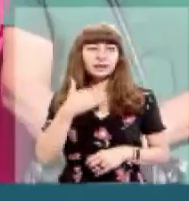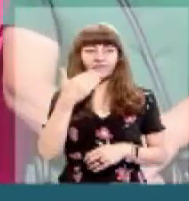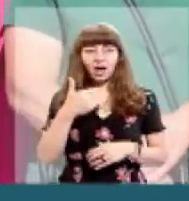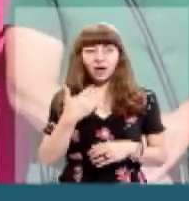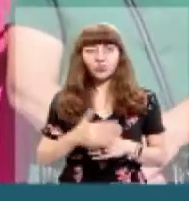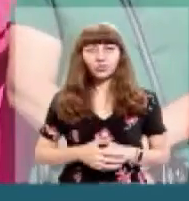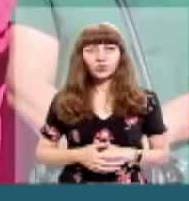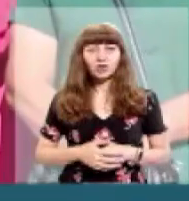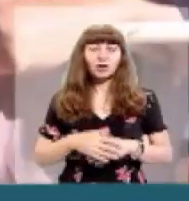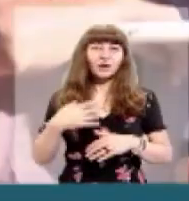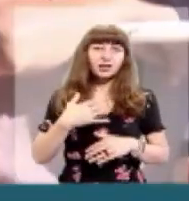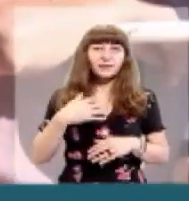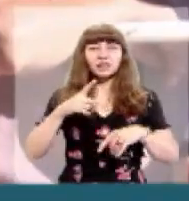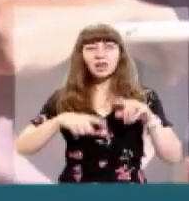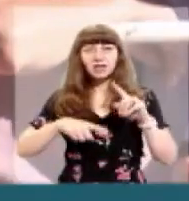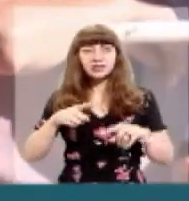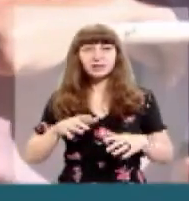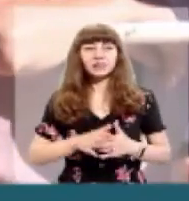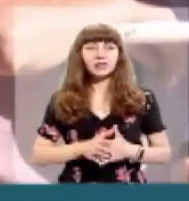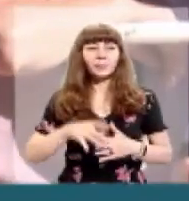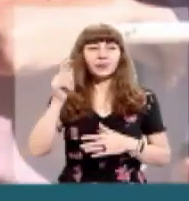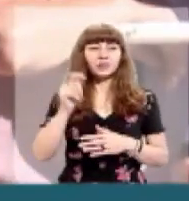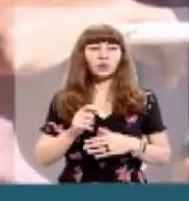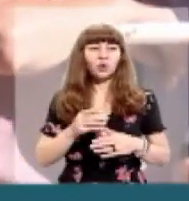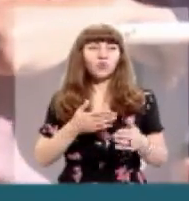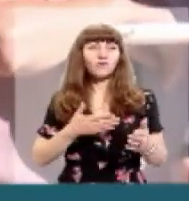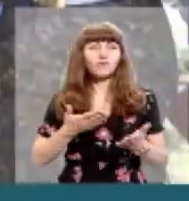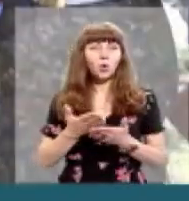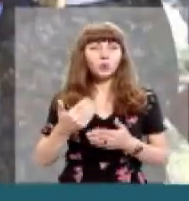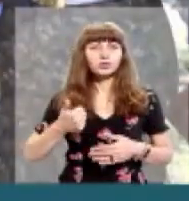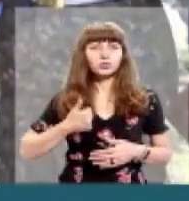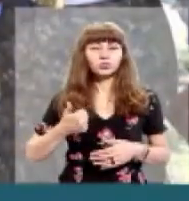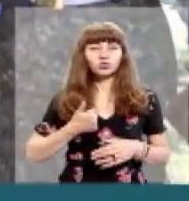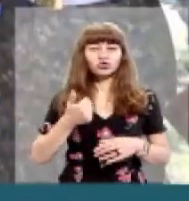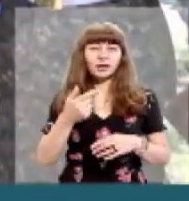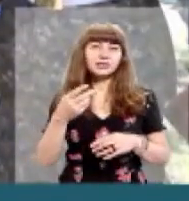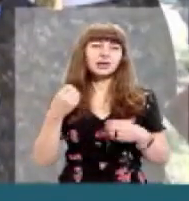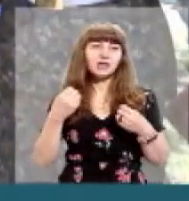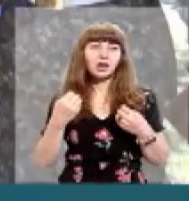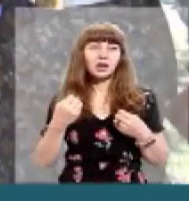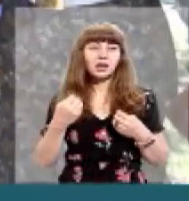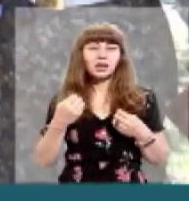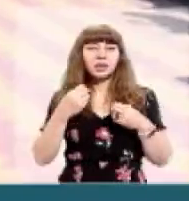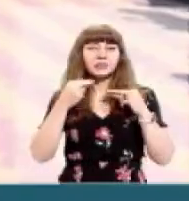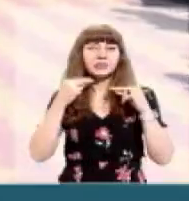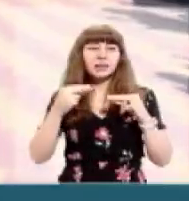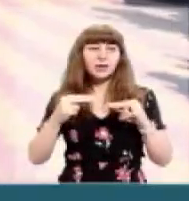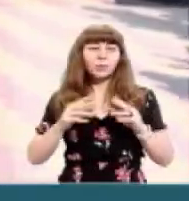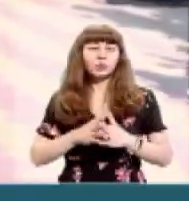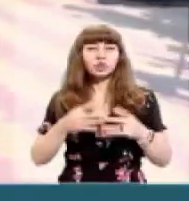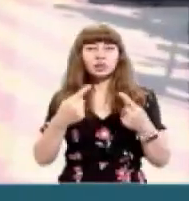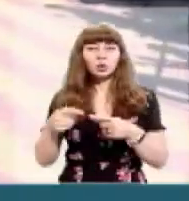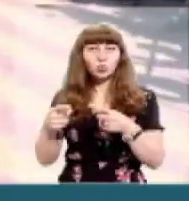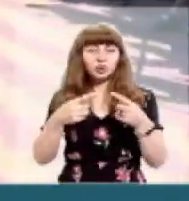волнение испытывали родители и родственники солдат, приехавшие в воинскую часть на торжественную церемонию из различных регионов страны. Для них